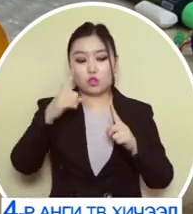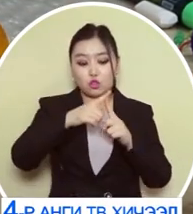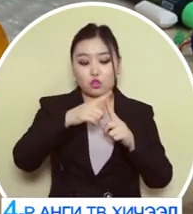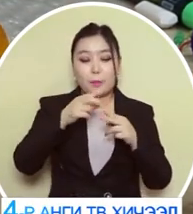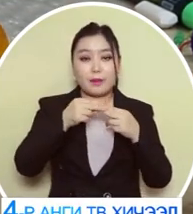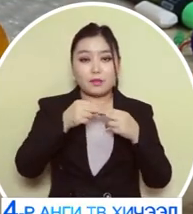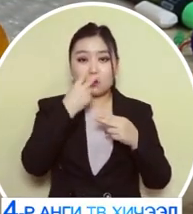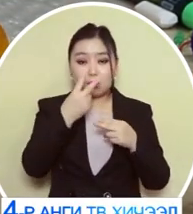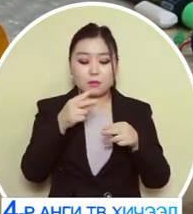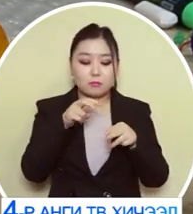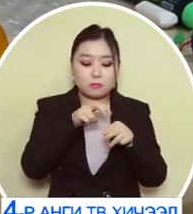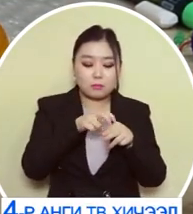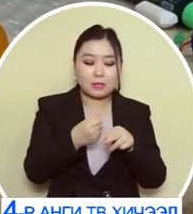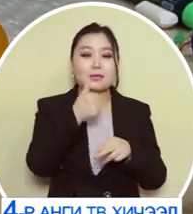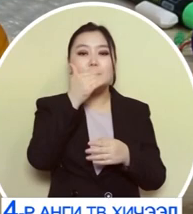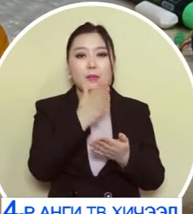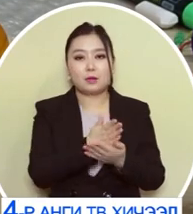Темір қапчарды көрейік. Жанды.